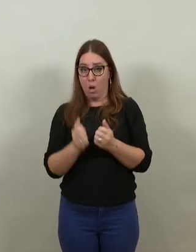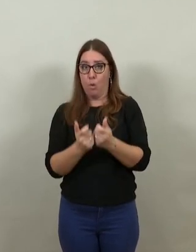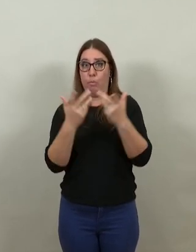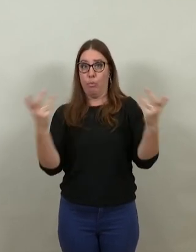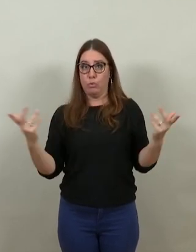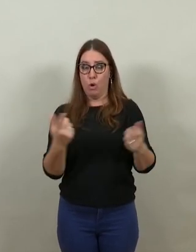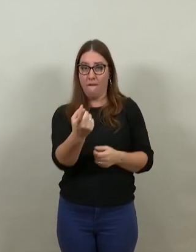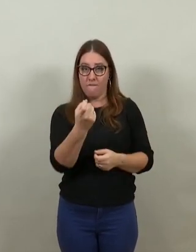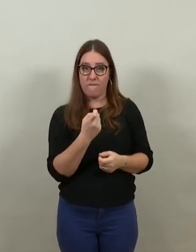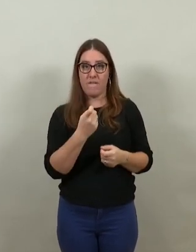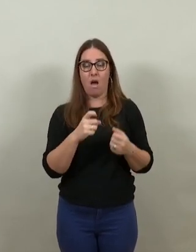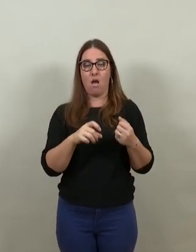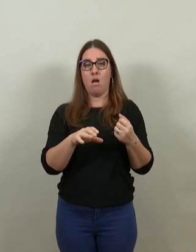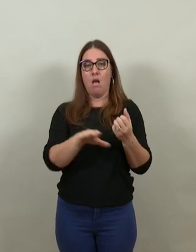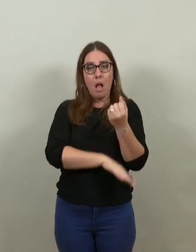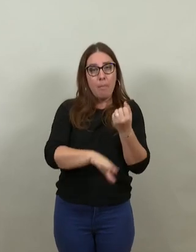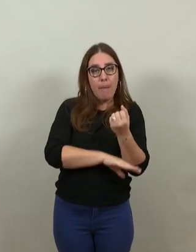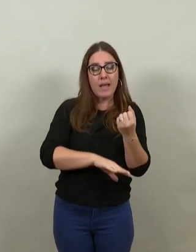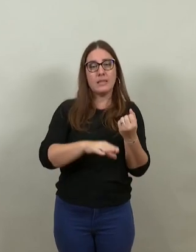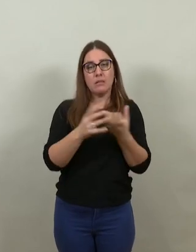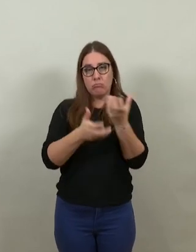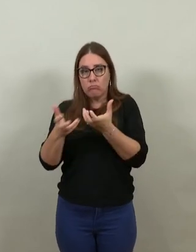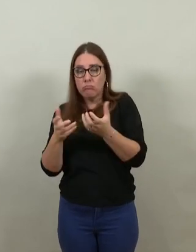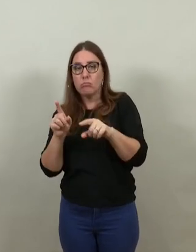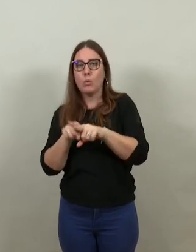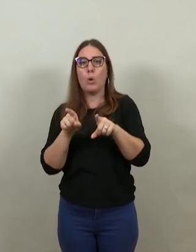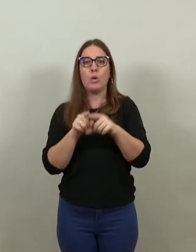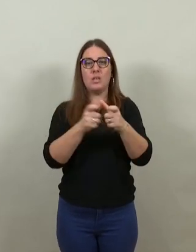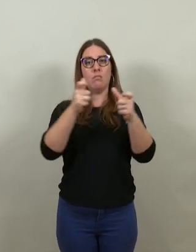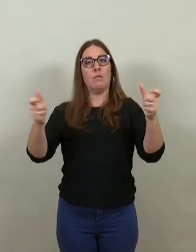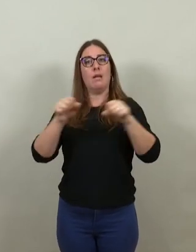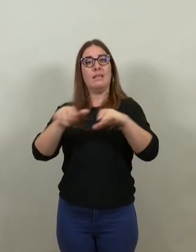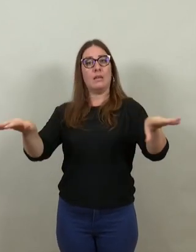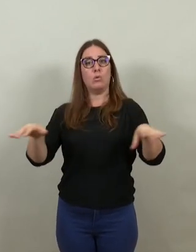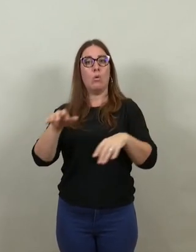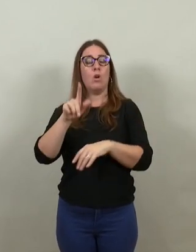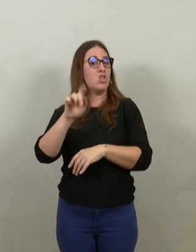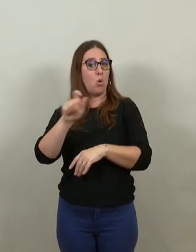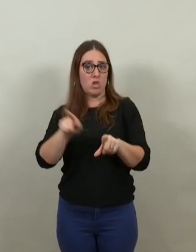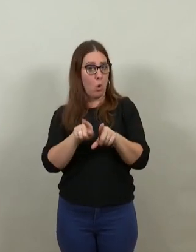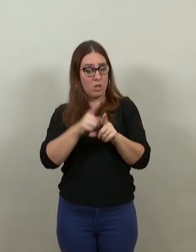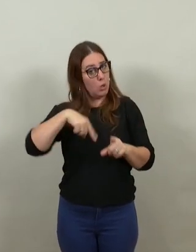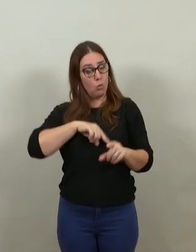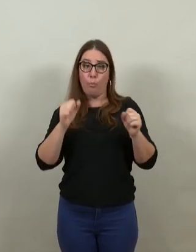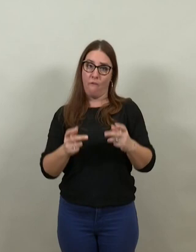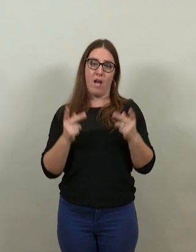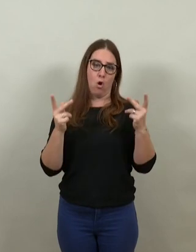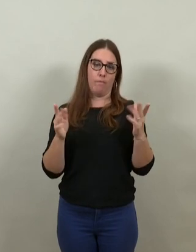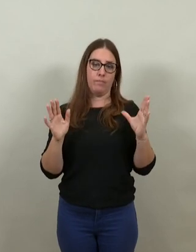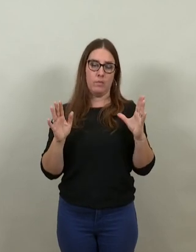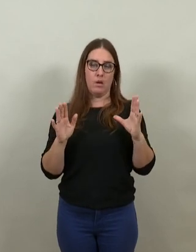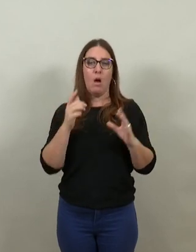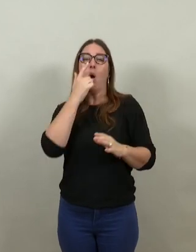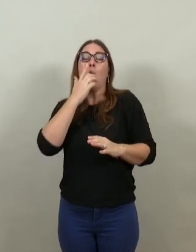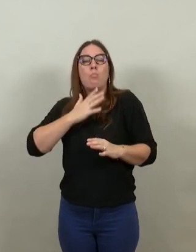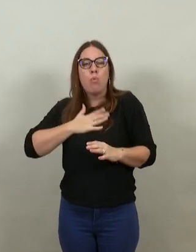sources d'énergie primaire qu'il utilise et les établissements locaux de distribution d'énergie comme les les GG aussi on aurait pu mettre en valeur voilà voilà ce qui manque